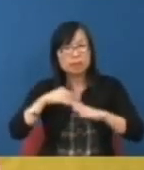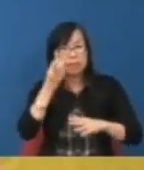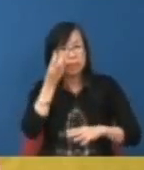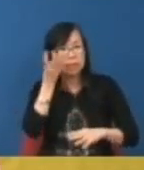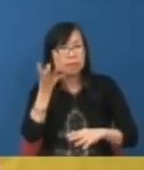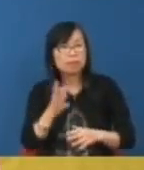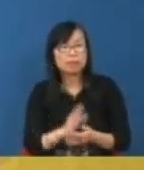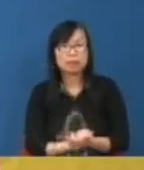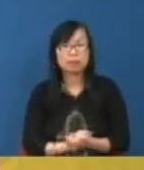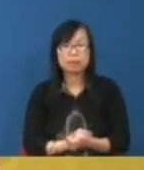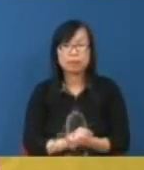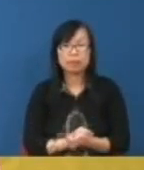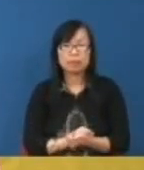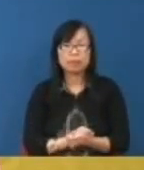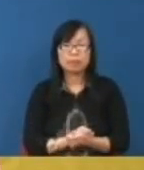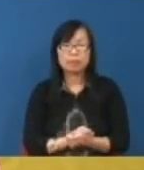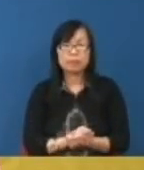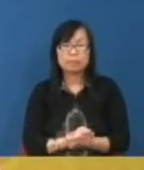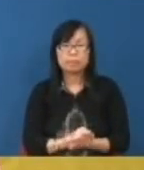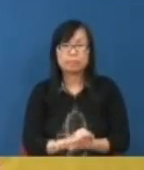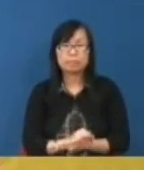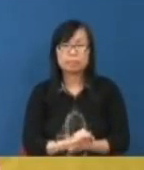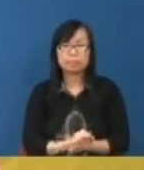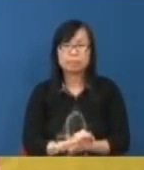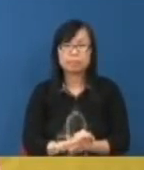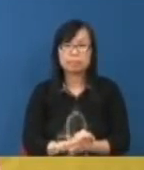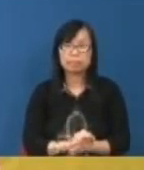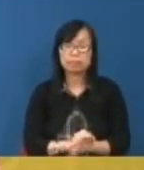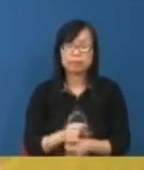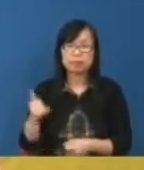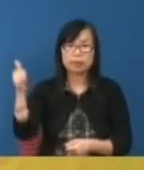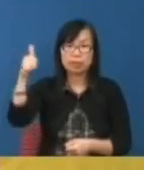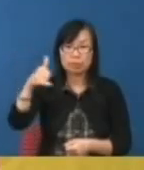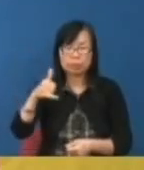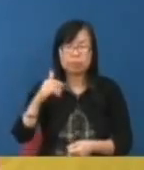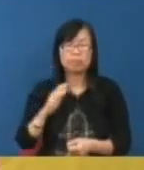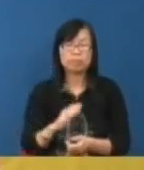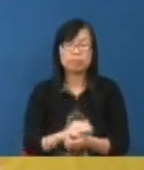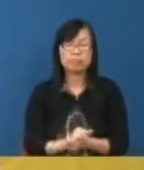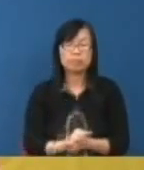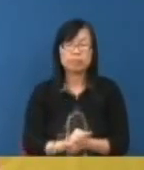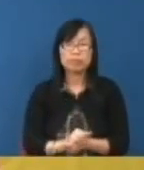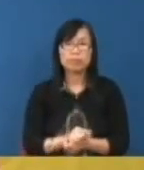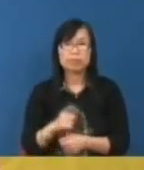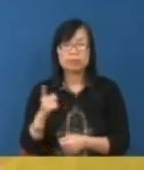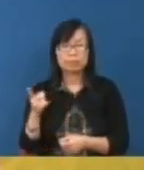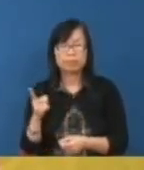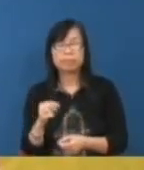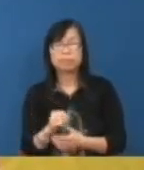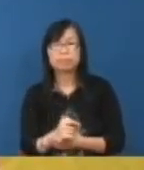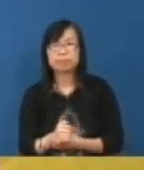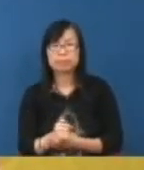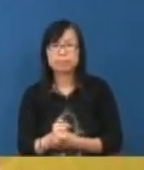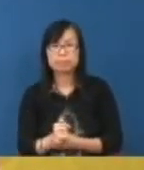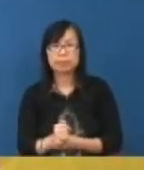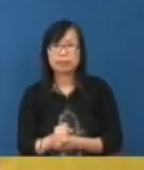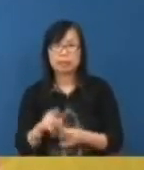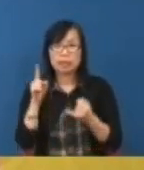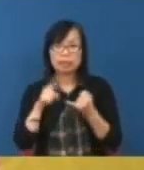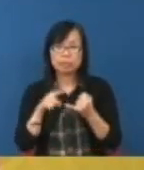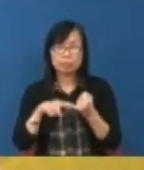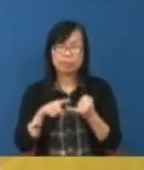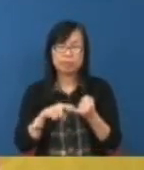個幾殖民地者嘅心態，即係話其實佢落到嚟覺得自己 set 到單咗之後咧，佢就係殖民地者。咁然之後後